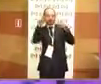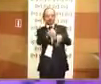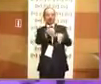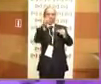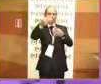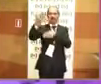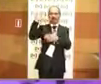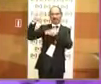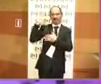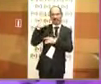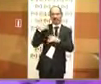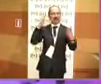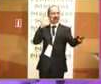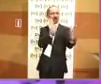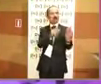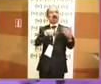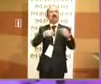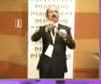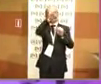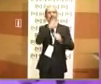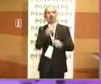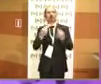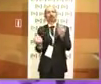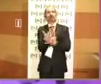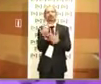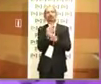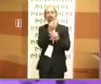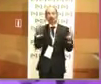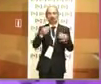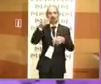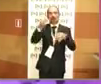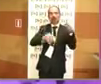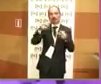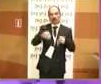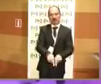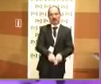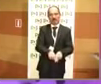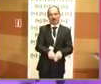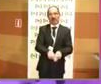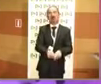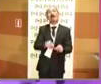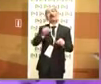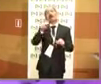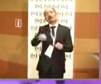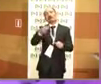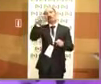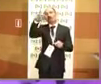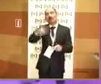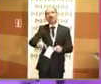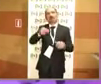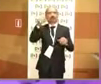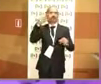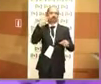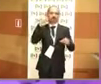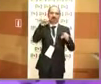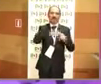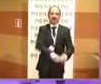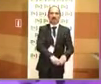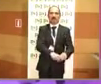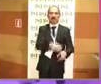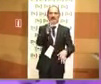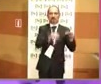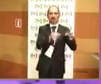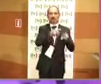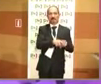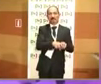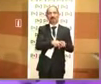al passato, è affrontare nel modo giusto anche il tema della sicurezza. È il motivo stesso per cui siamo nati.